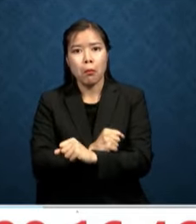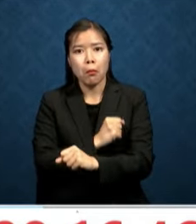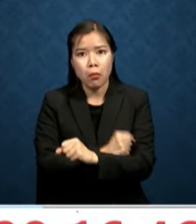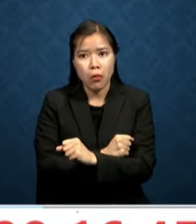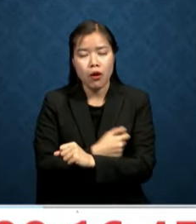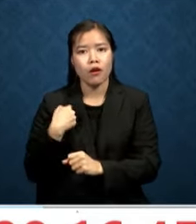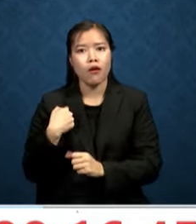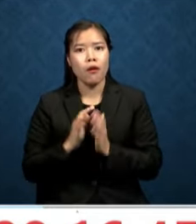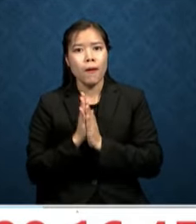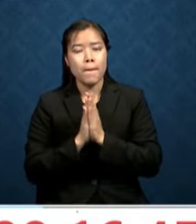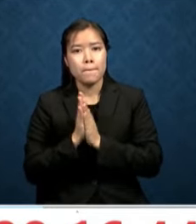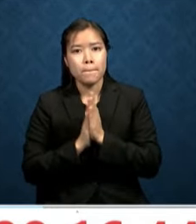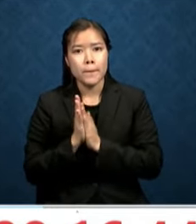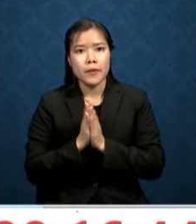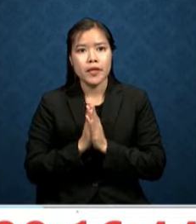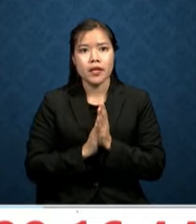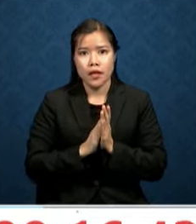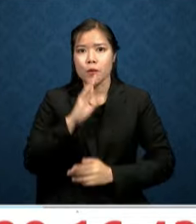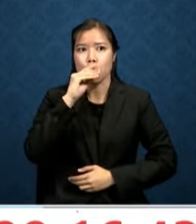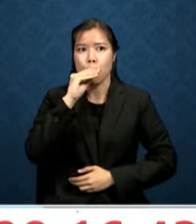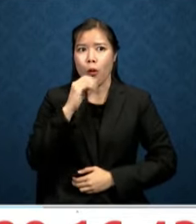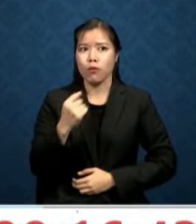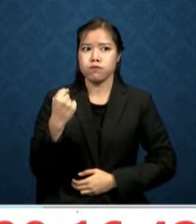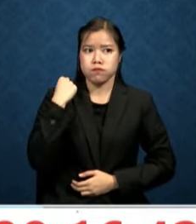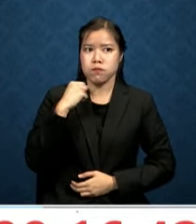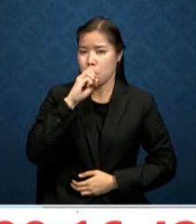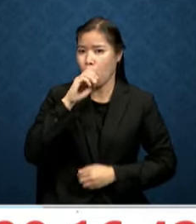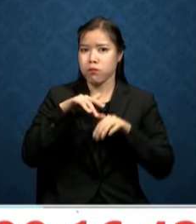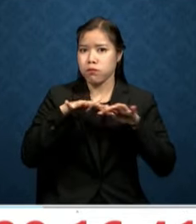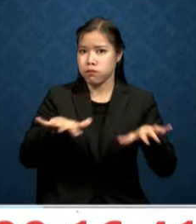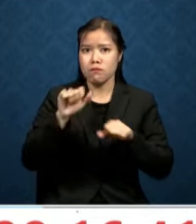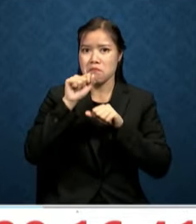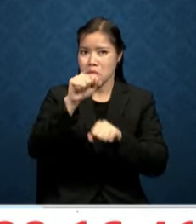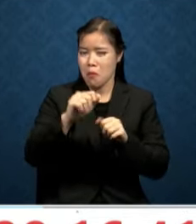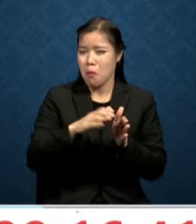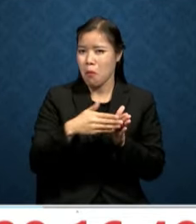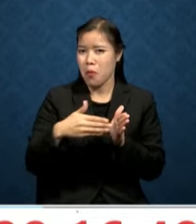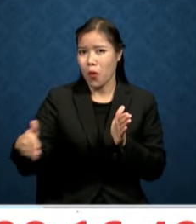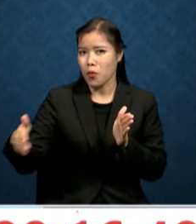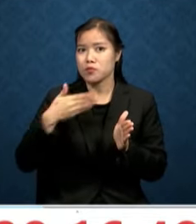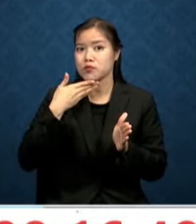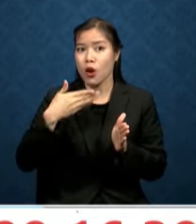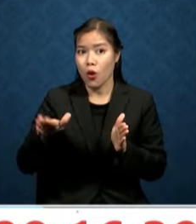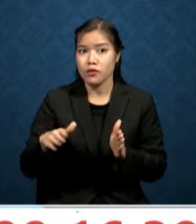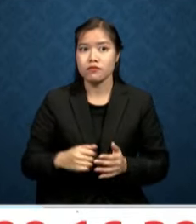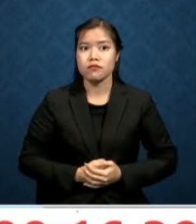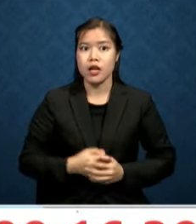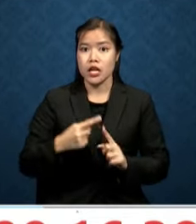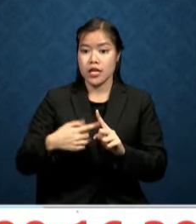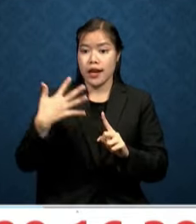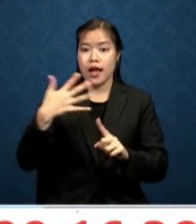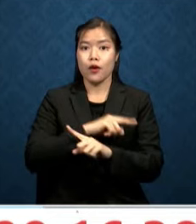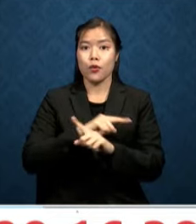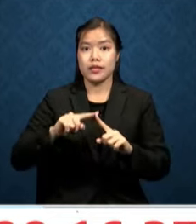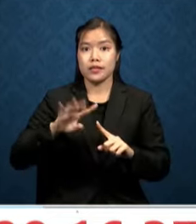พราะว่าคำพูดเนี่ยเป็นสิ่งที่แสดงถึงความแน่วแน่ท่านได้ประกาศความมุ่งมั่นอย่างต่อเนื่องนะครับวันที่4พฤษภาคมนะฮ